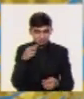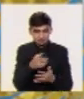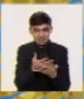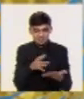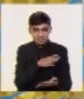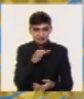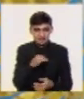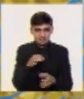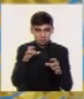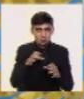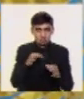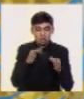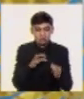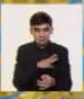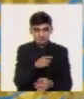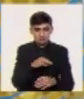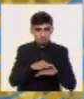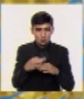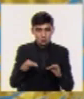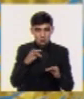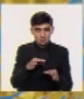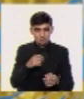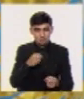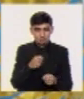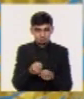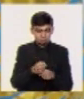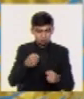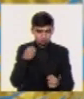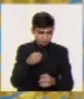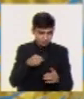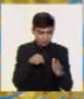Сот үкімімен қорғансыз қарияларды ерекше қатыгездікпен ұрып өлтірген үшін